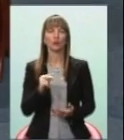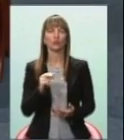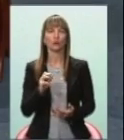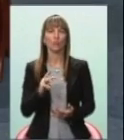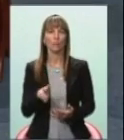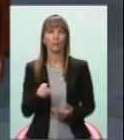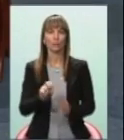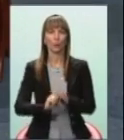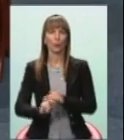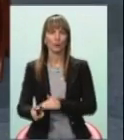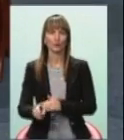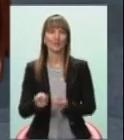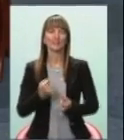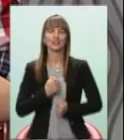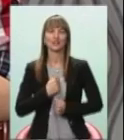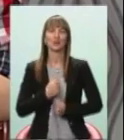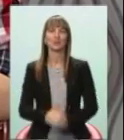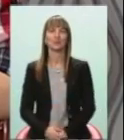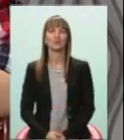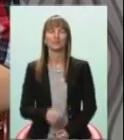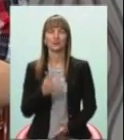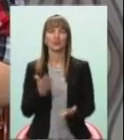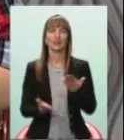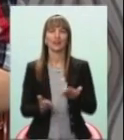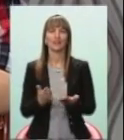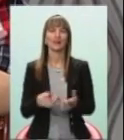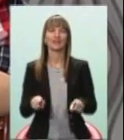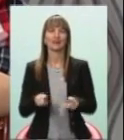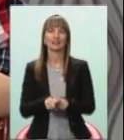хомячок, он убежал, к сожалению. Ти, напевно, його так